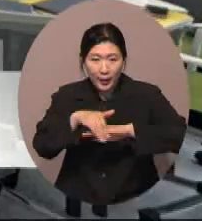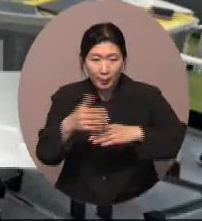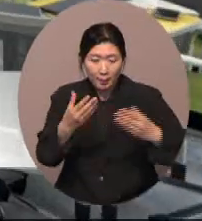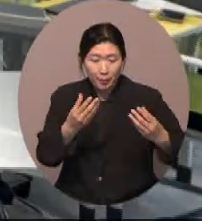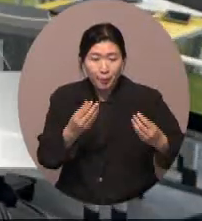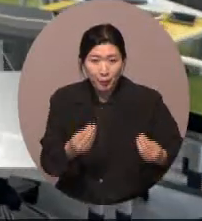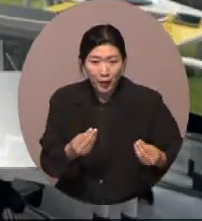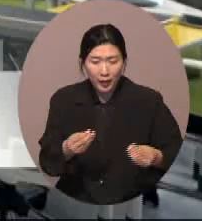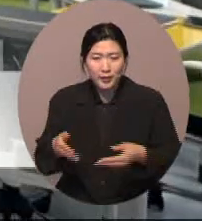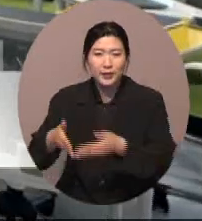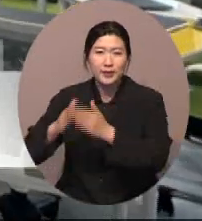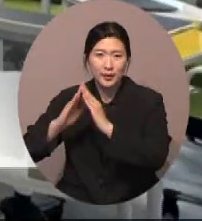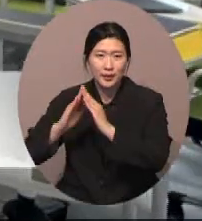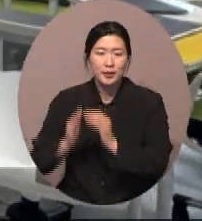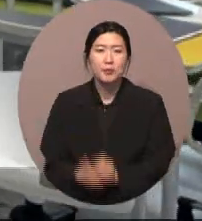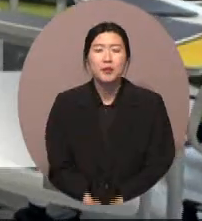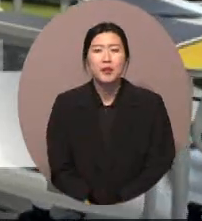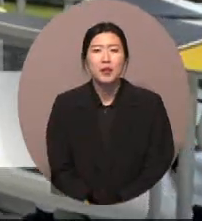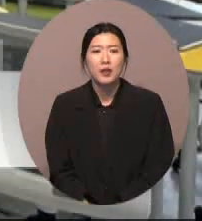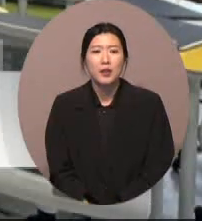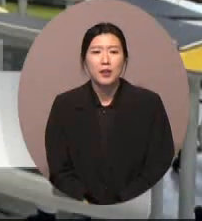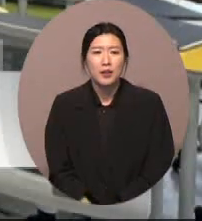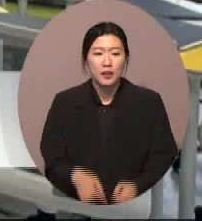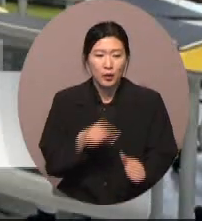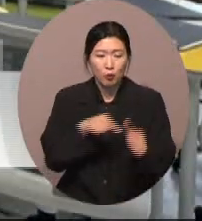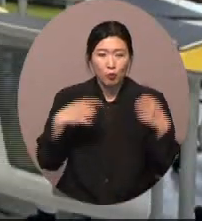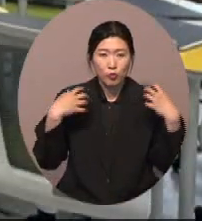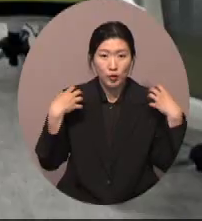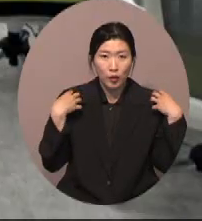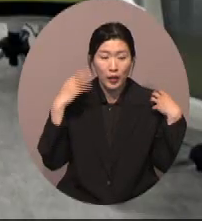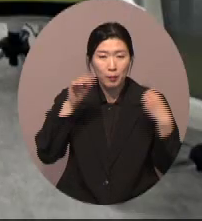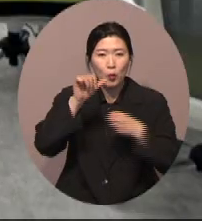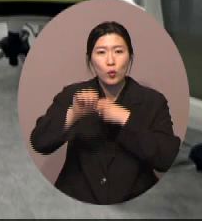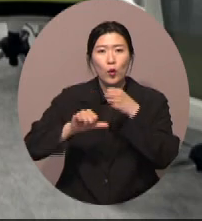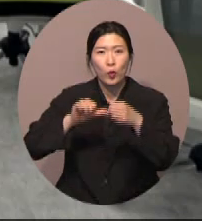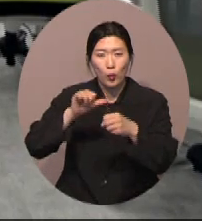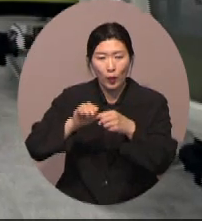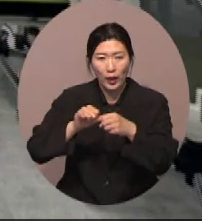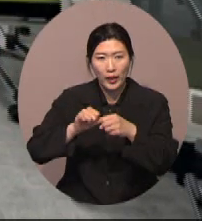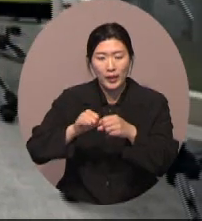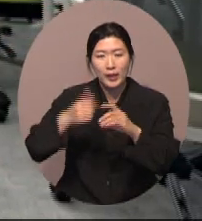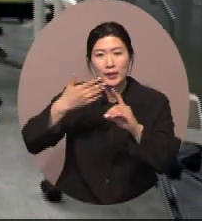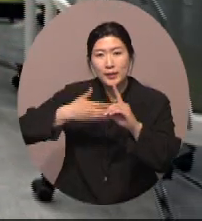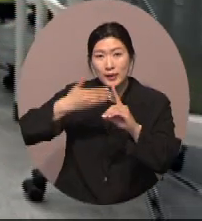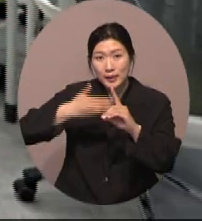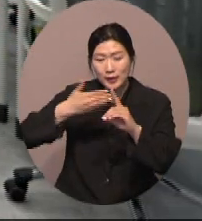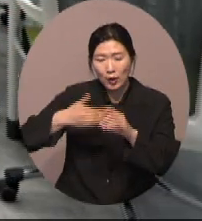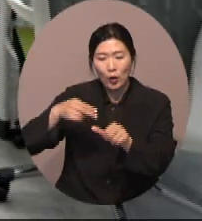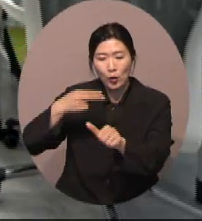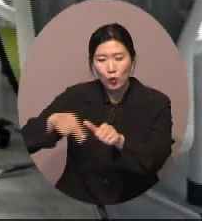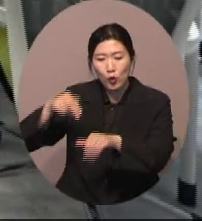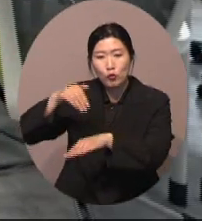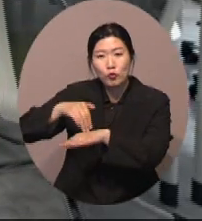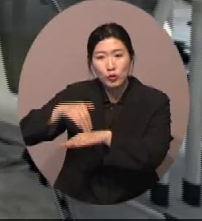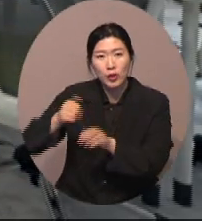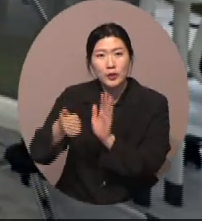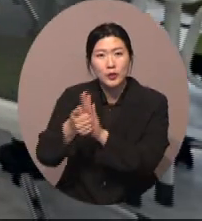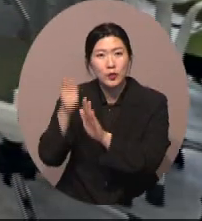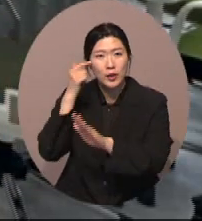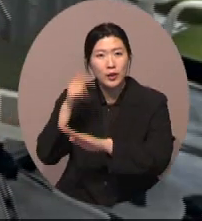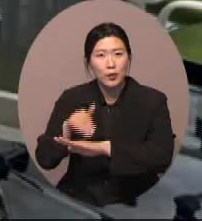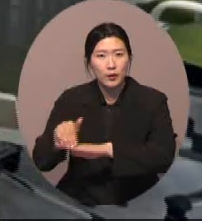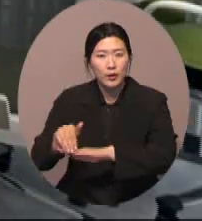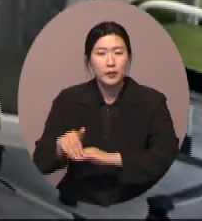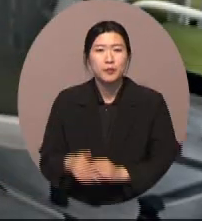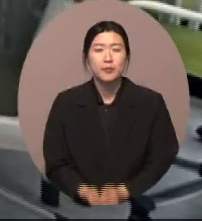활용 교시를 완성했습니다 대시 교육청은 앞으로 5년간 첨단 교시를 활용한 교원 디지털 연수를 지원할